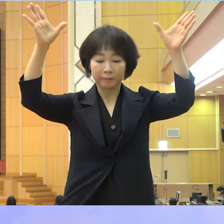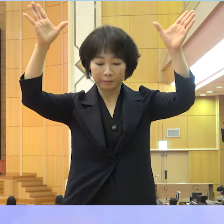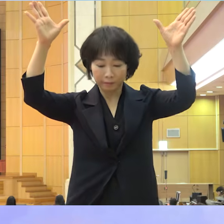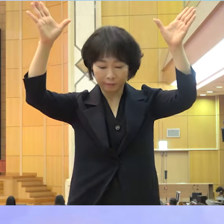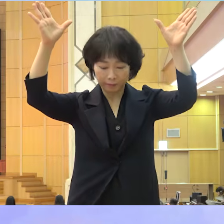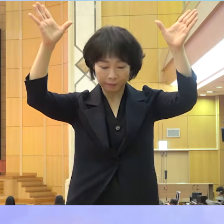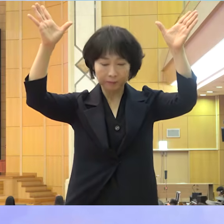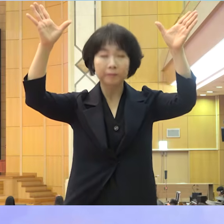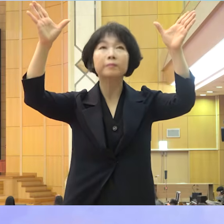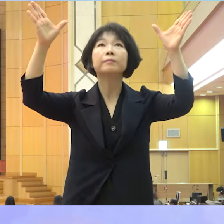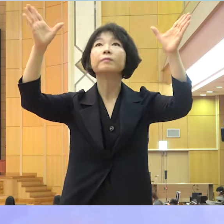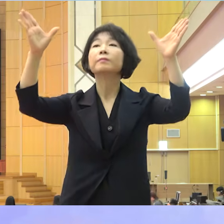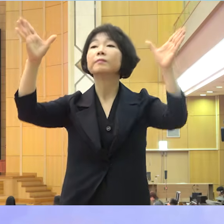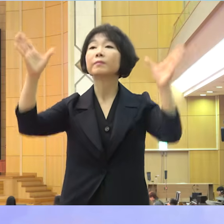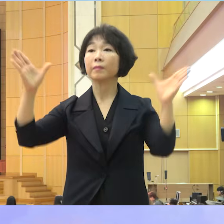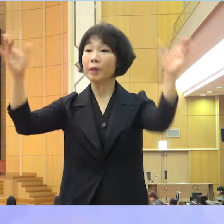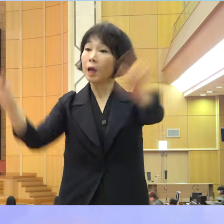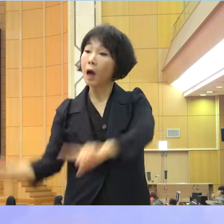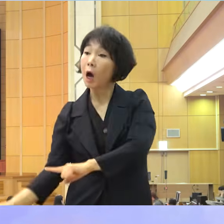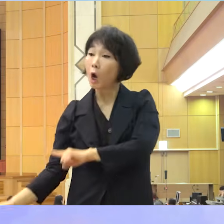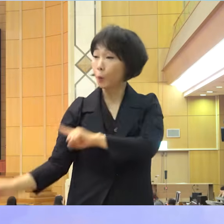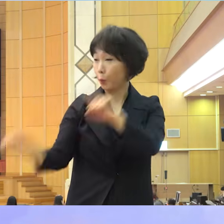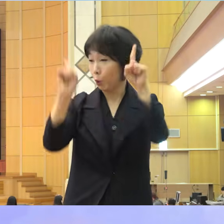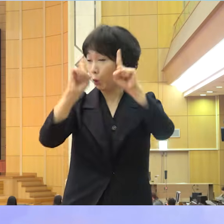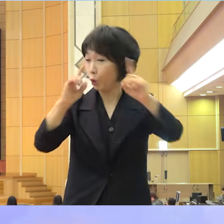공의 불길 타오르게 하소서.